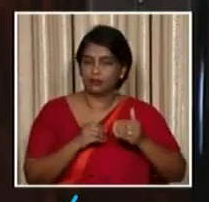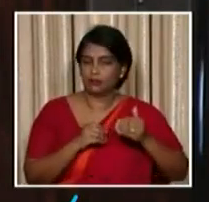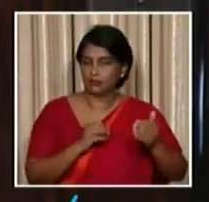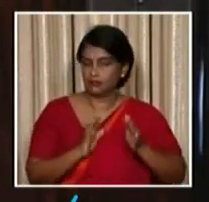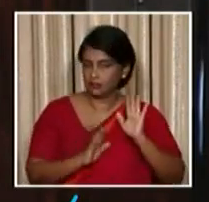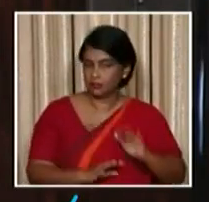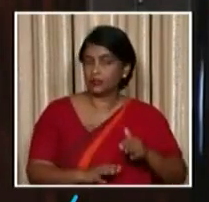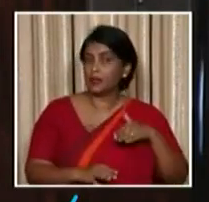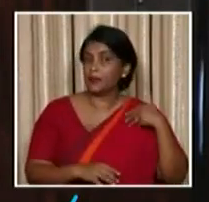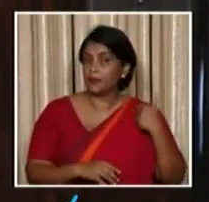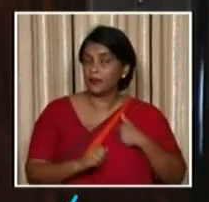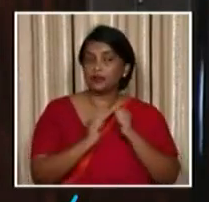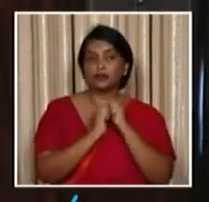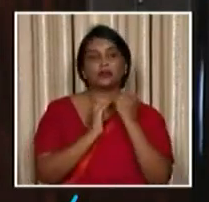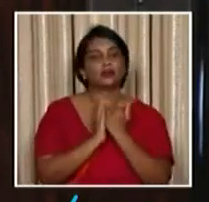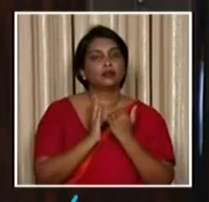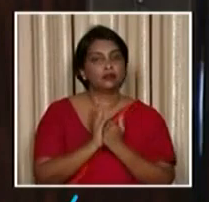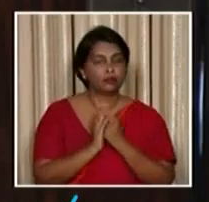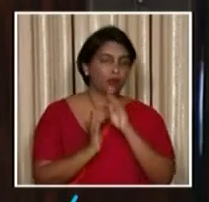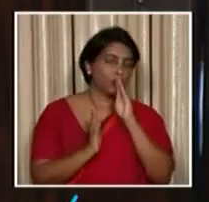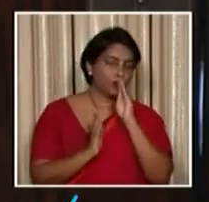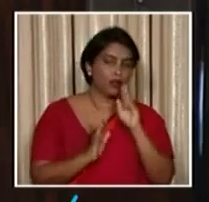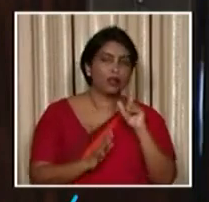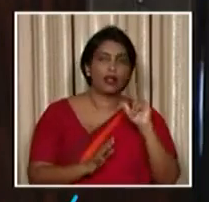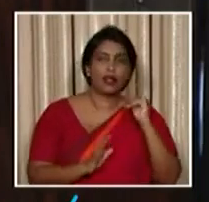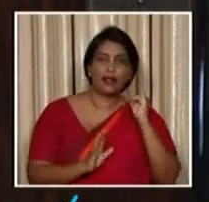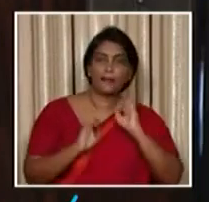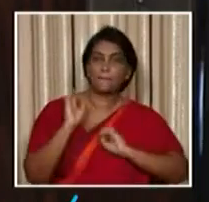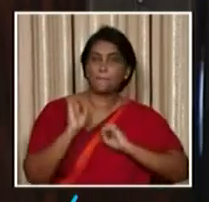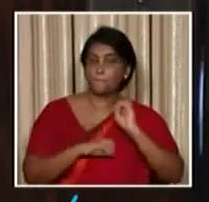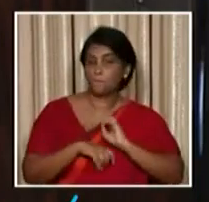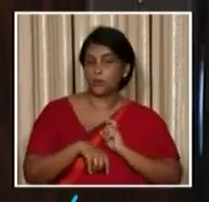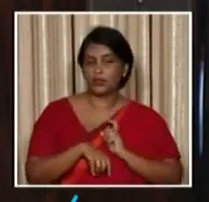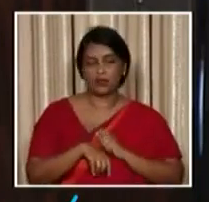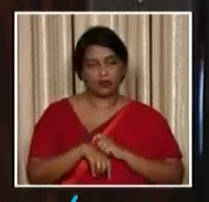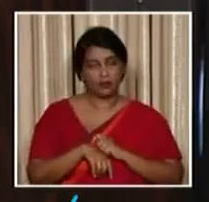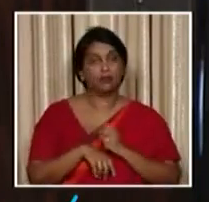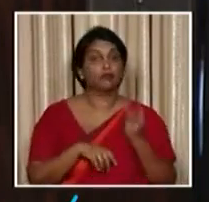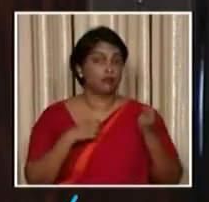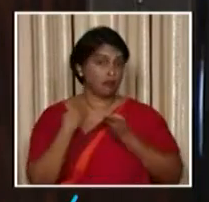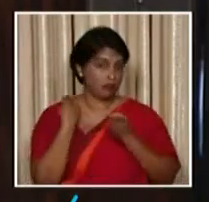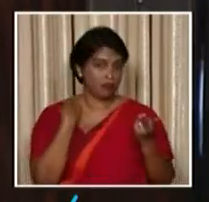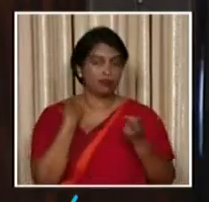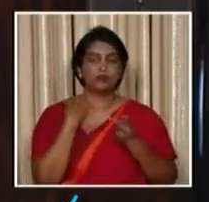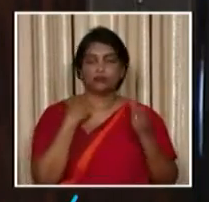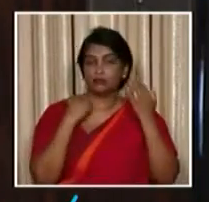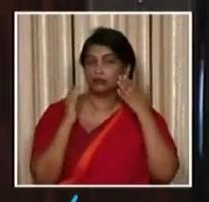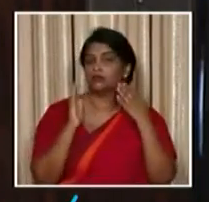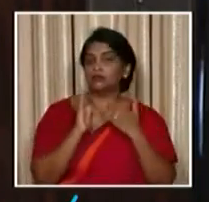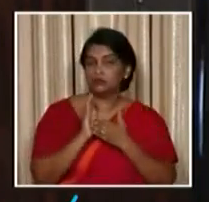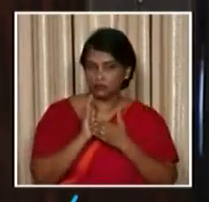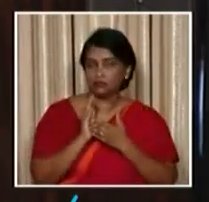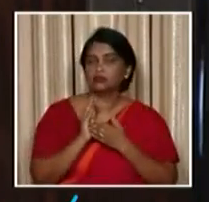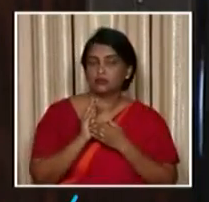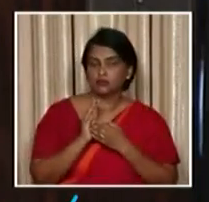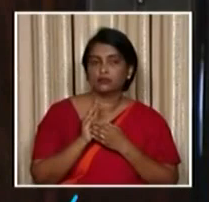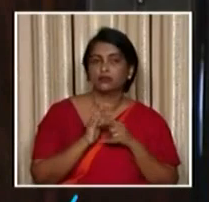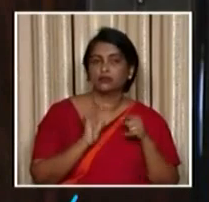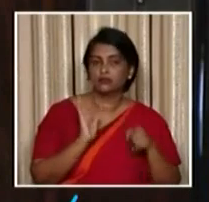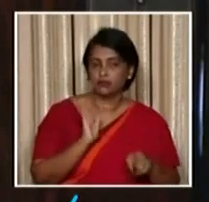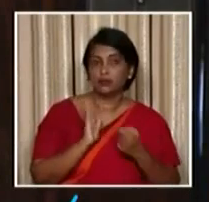දෙනකොට ප්‍රධාන වැඩ කටයුතු වලට ආම වශයෙන් 160කවත් ටයිම් එකක් දෙගොල්ලන්ගෙම යෙදවිය යුතුයි කියලා තමයි